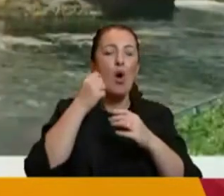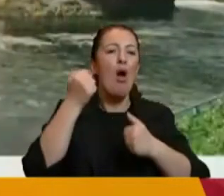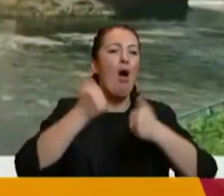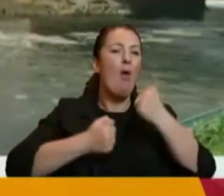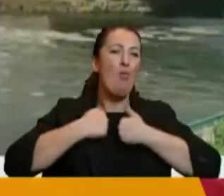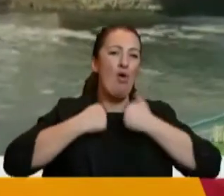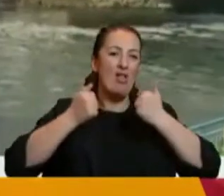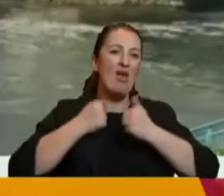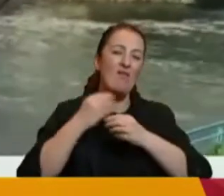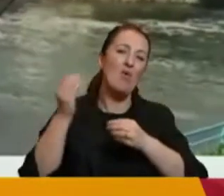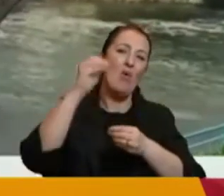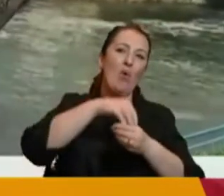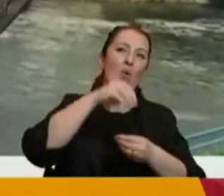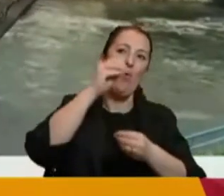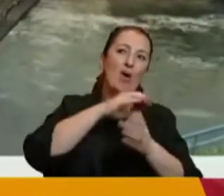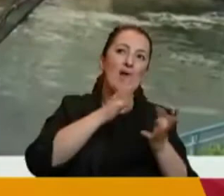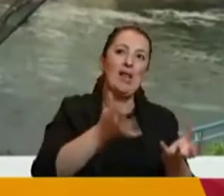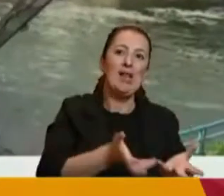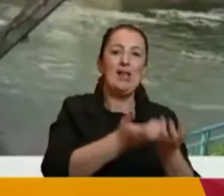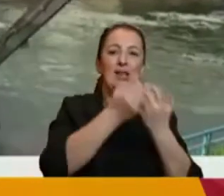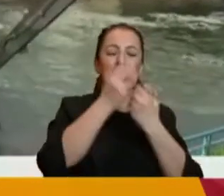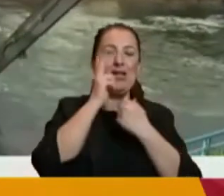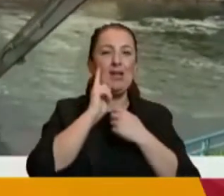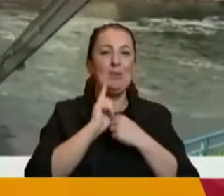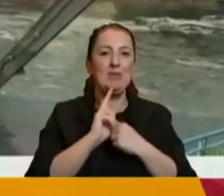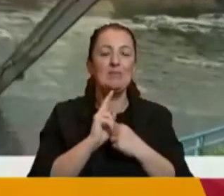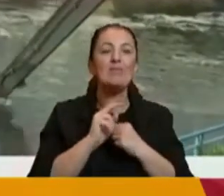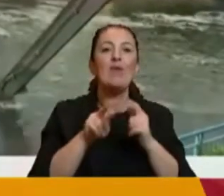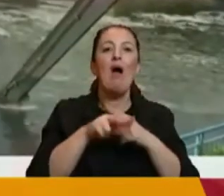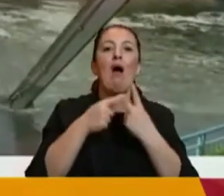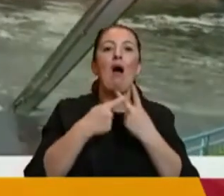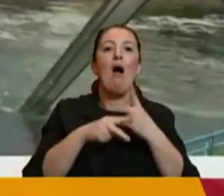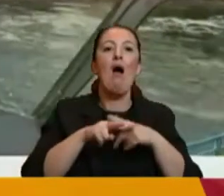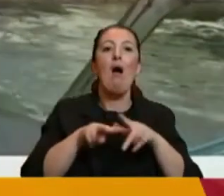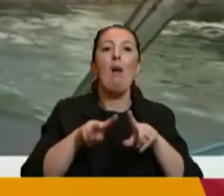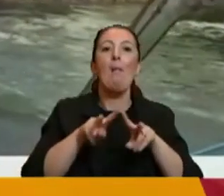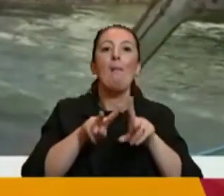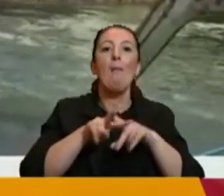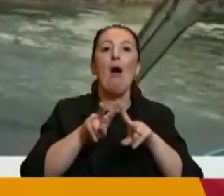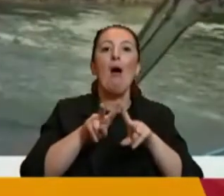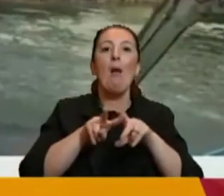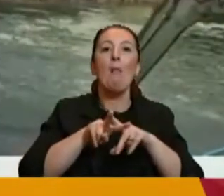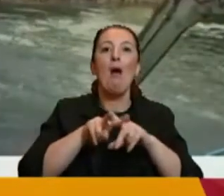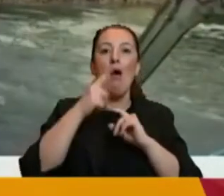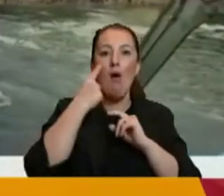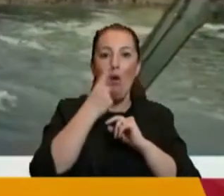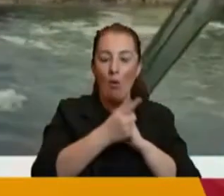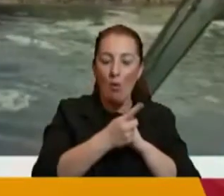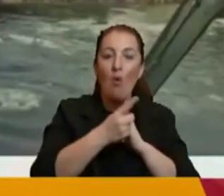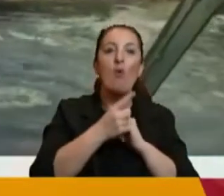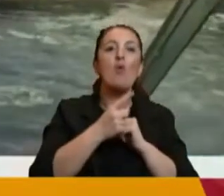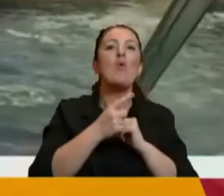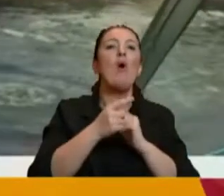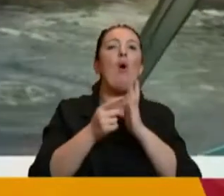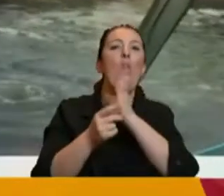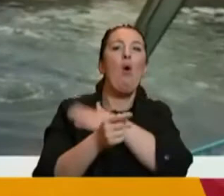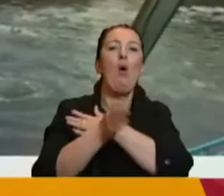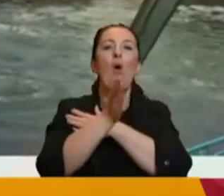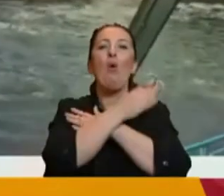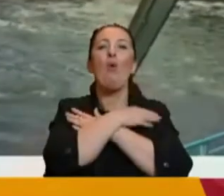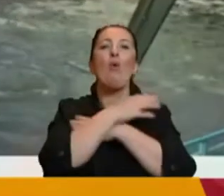bertaraf ediyoruz ayamama Deresi'nde gene her iki tarafta uzun bolluğunu